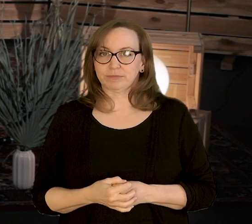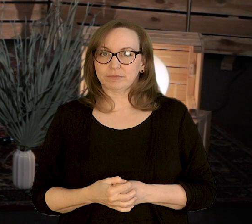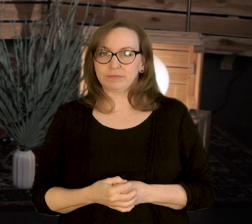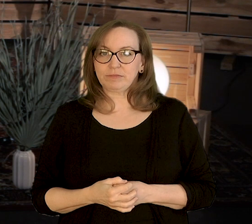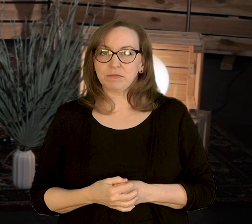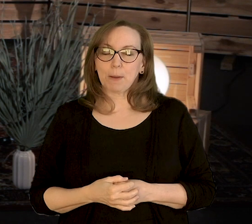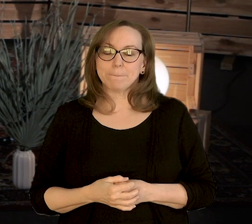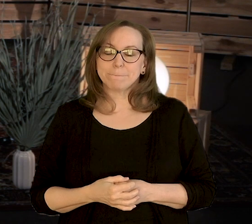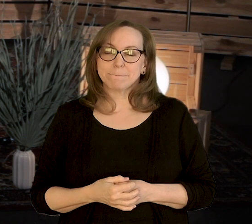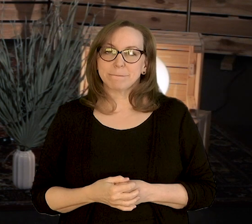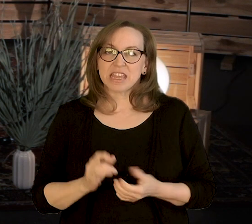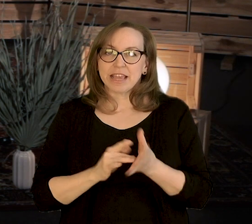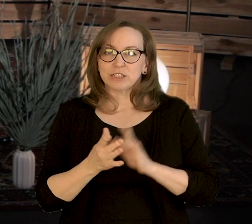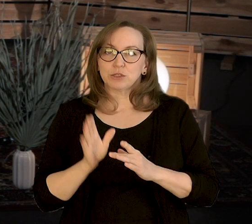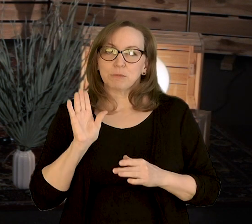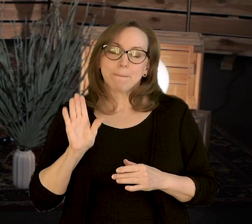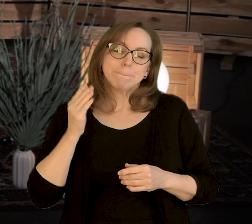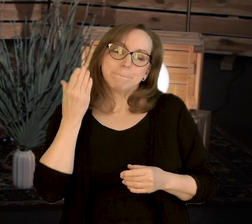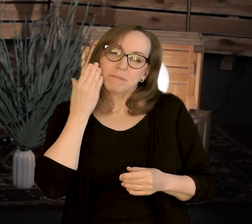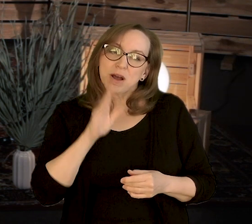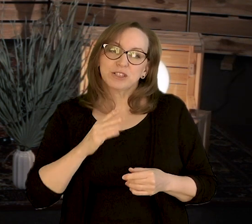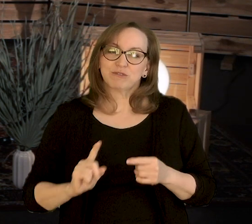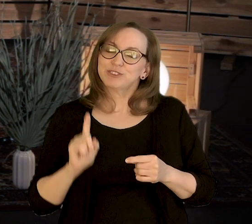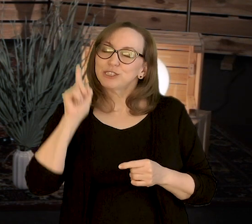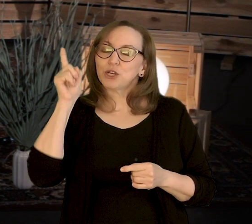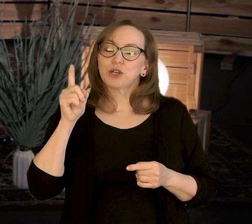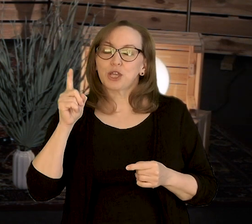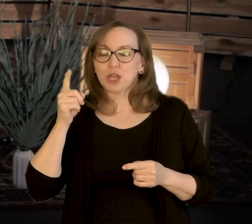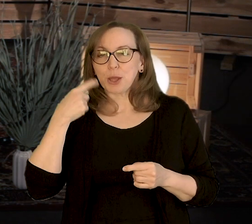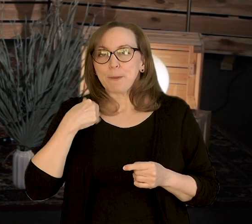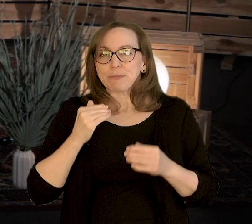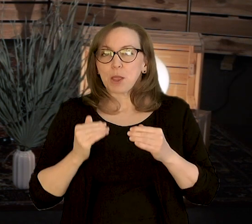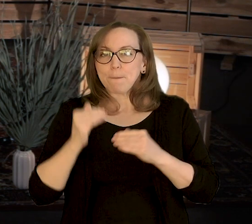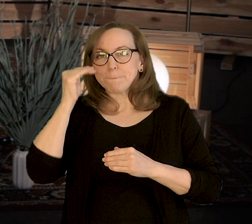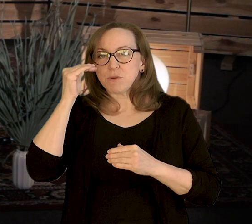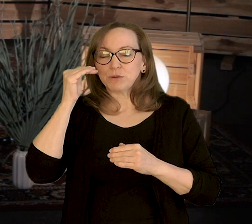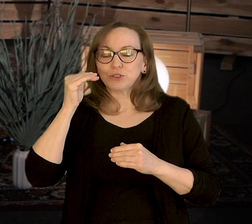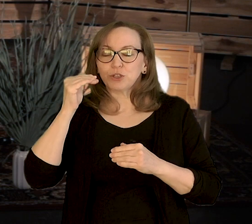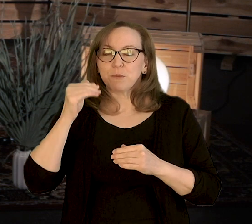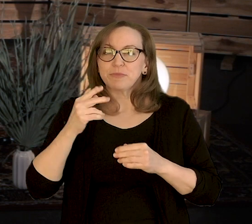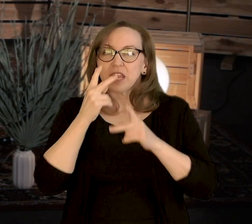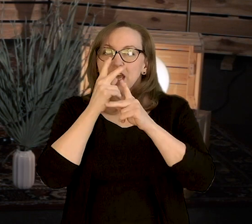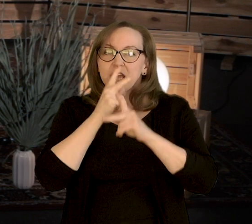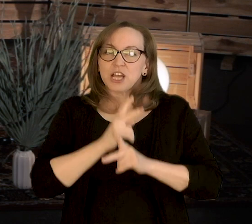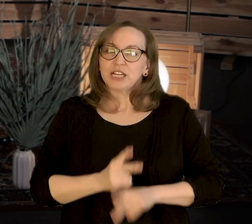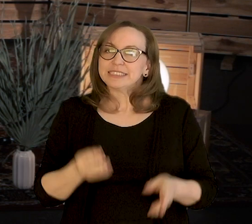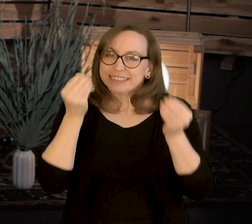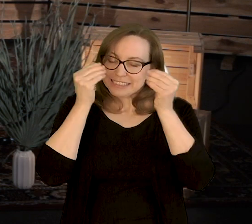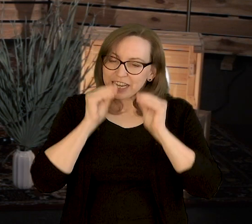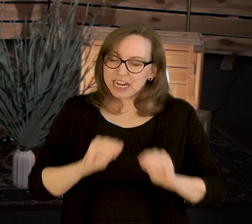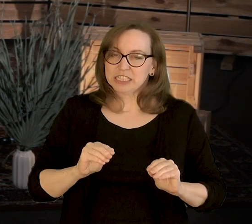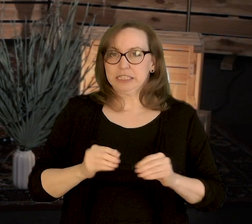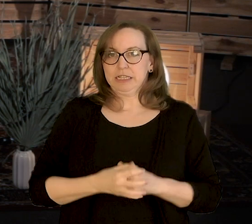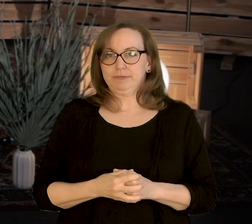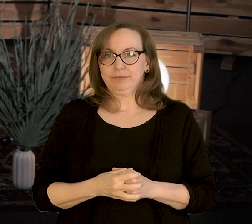Ma bardzo wysoki poziom tolerancji. Jest ucieleśnieniem słów,